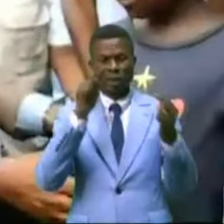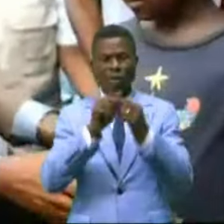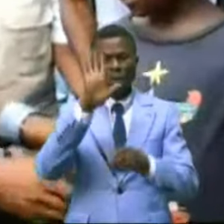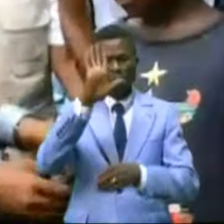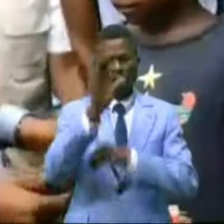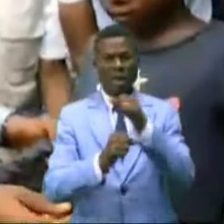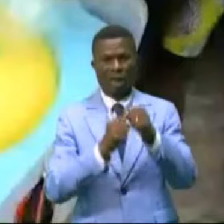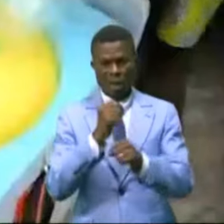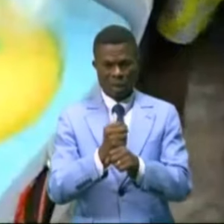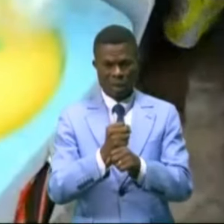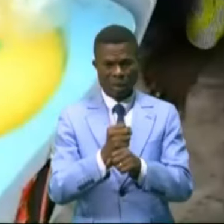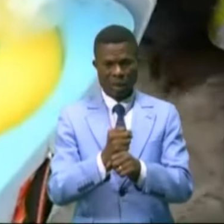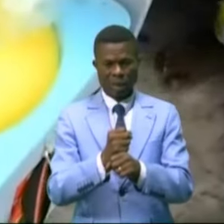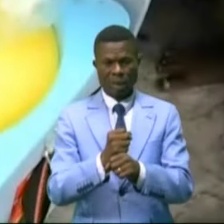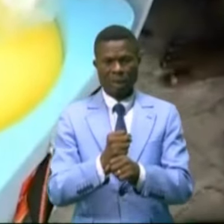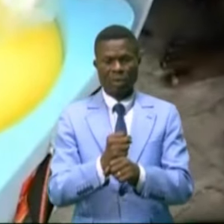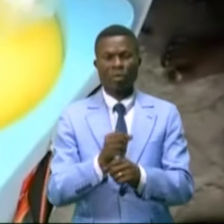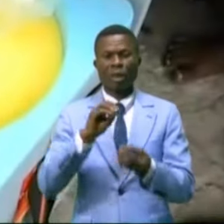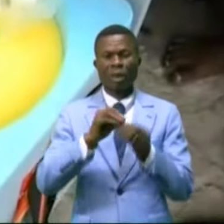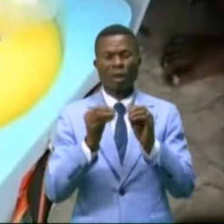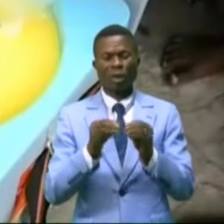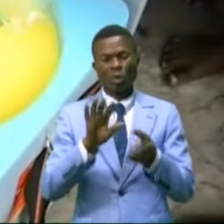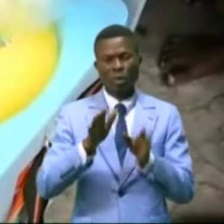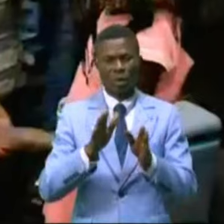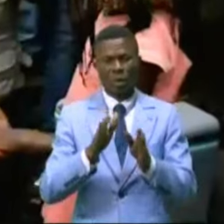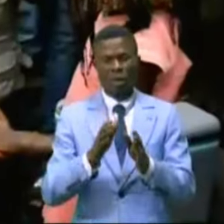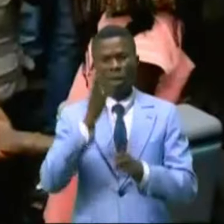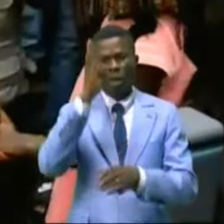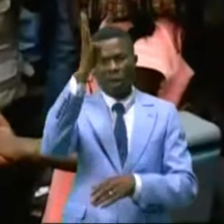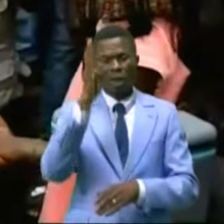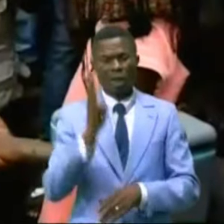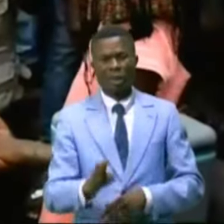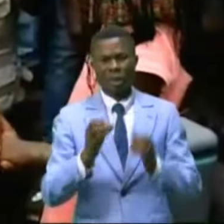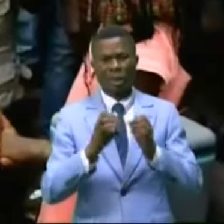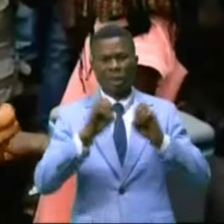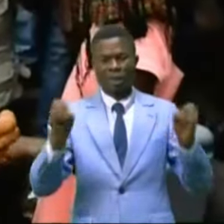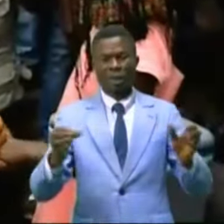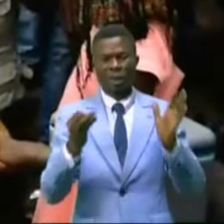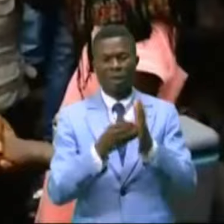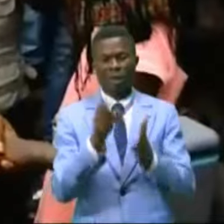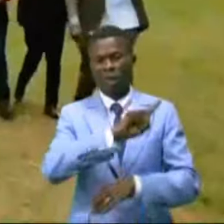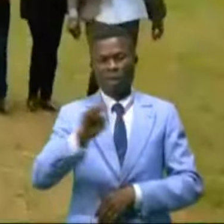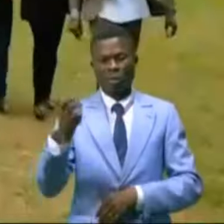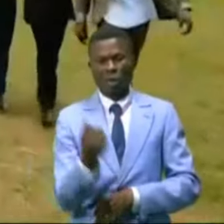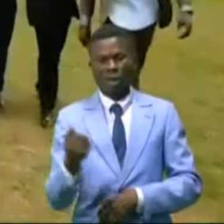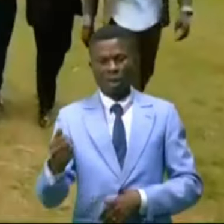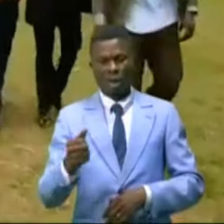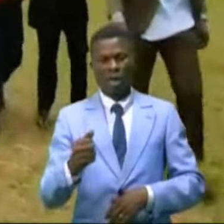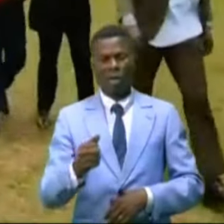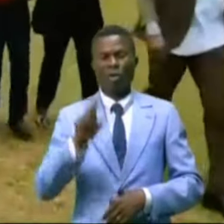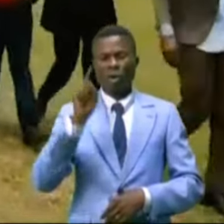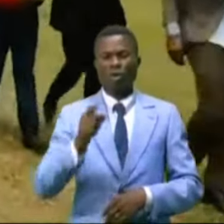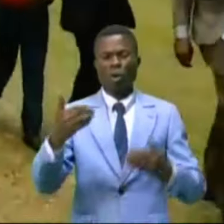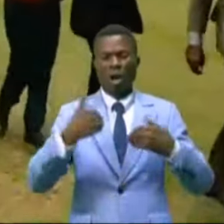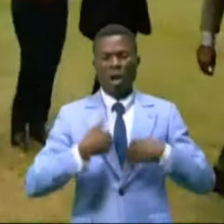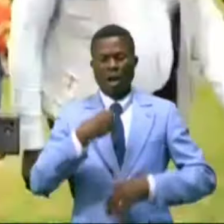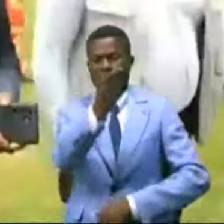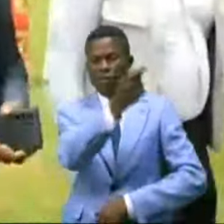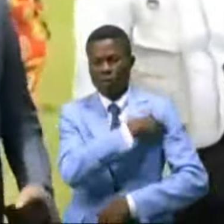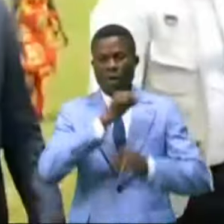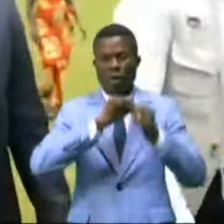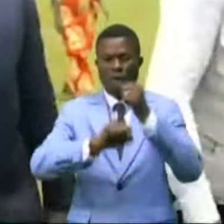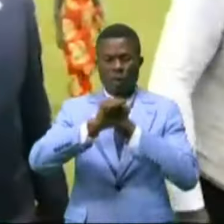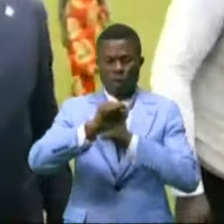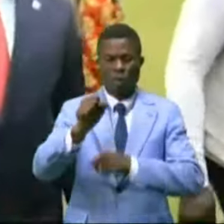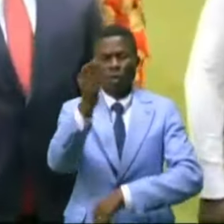5 ans et il a avancé les chiffres approximatives de 457000 enfants qui seront vaccinés au cours de la campagne